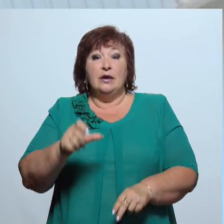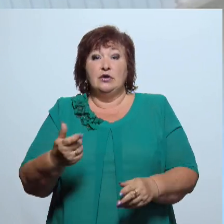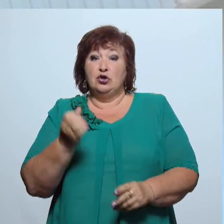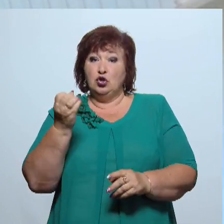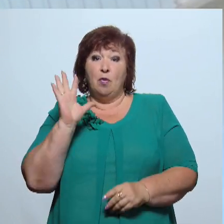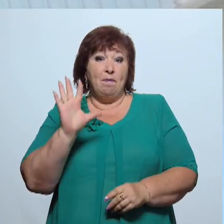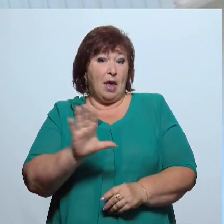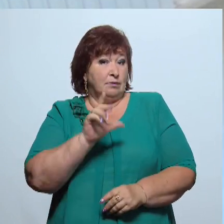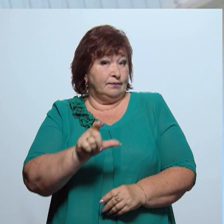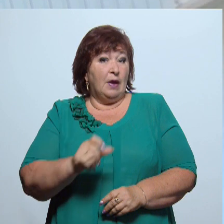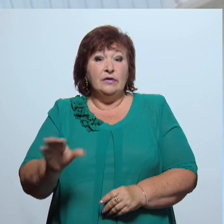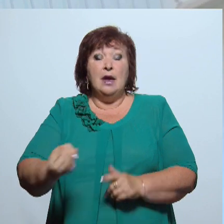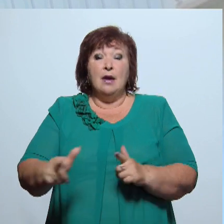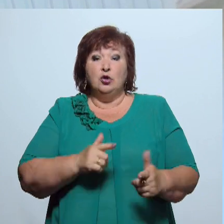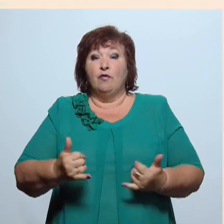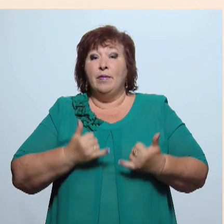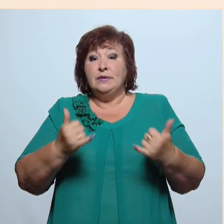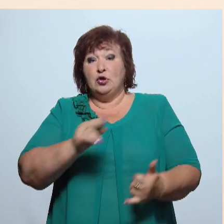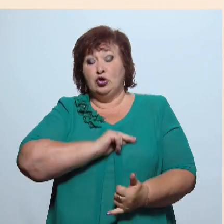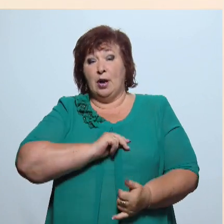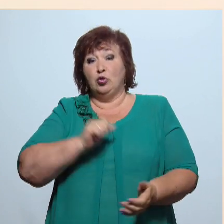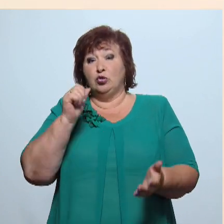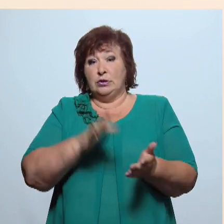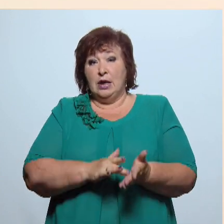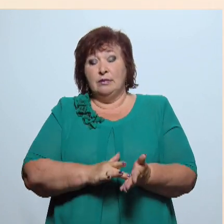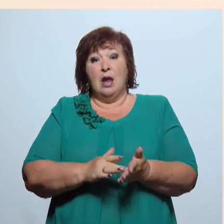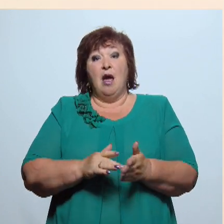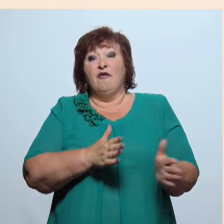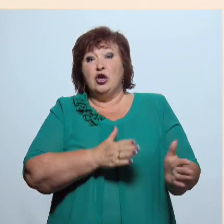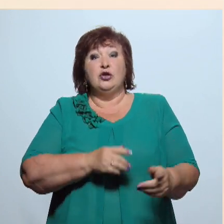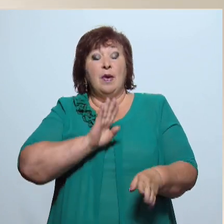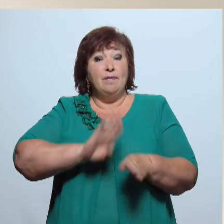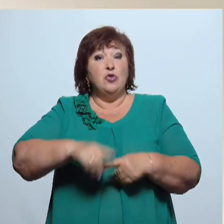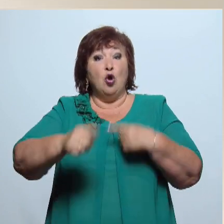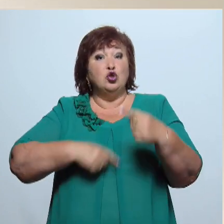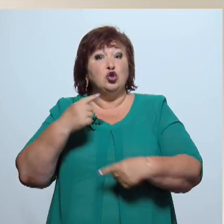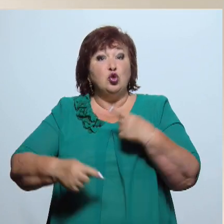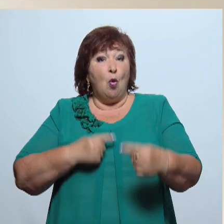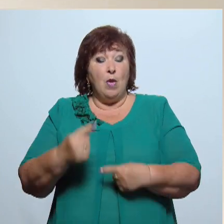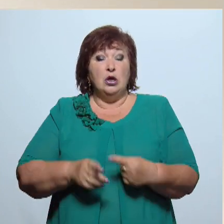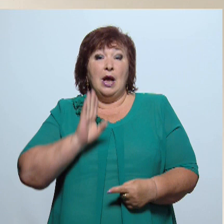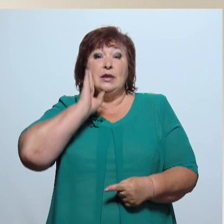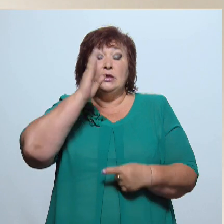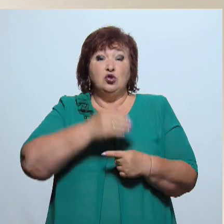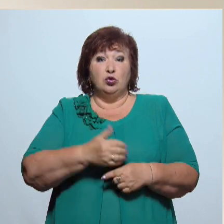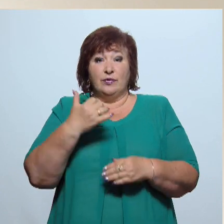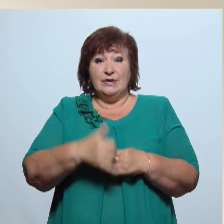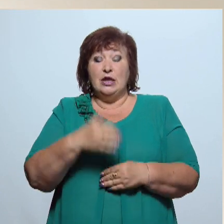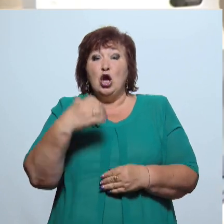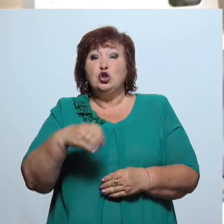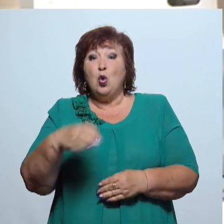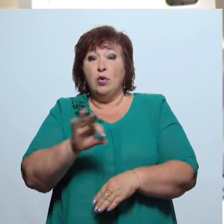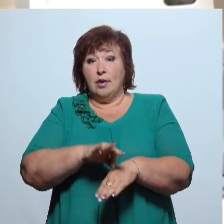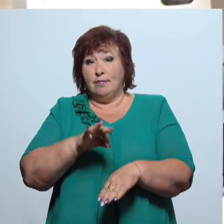еще 5. Все они готовы обеспечить работу центра в режиме нон-стоп. В первую волну процедуру КТ за сутки проводили в среднем 100